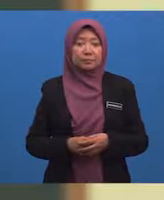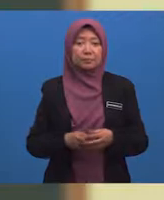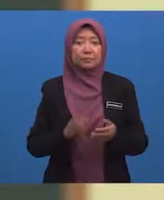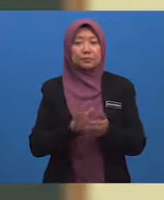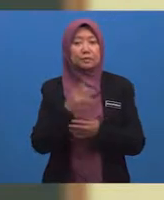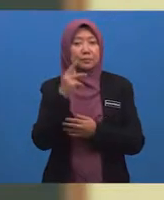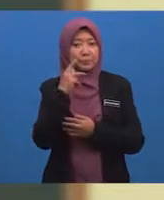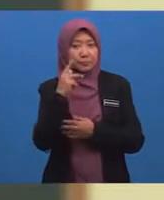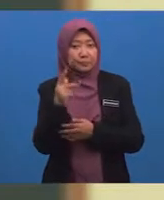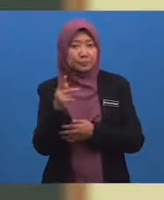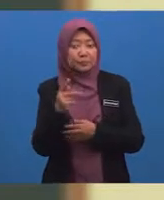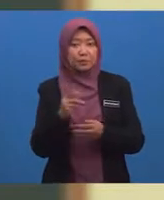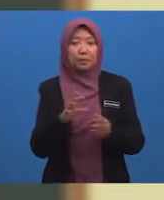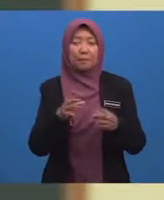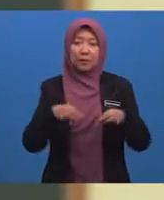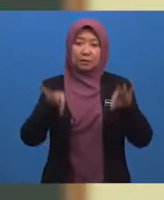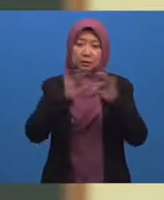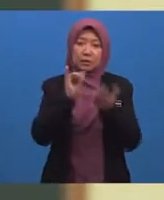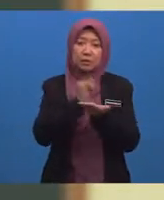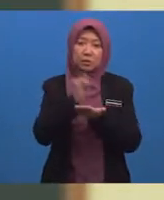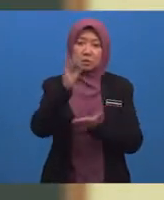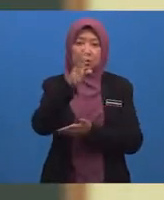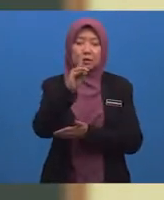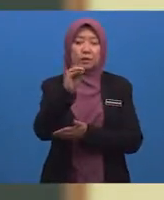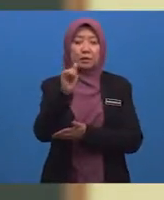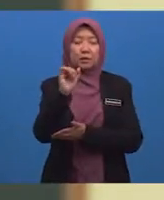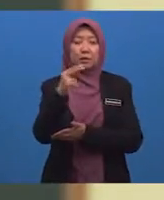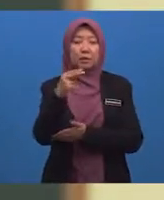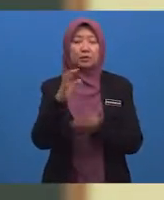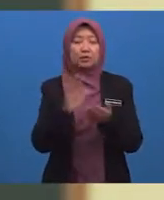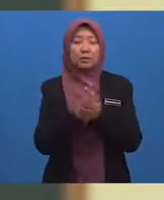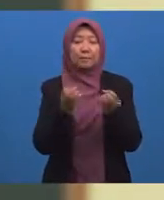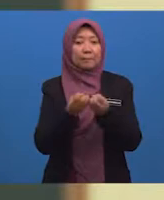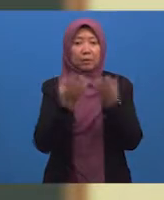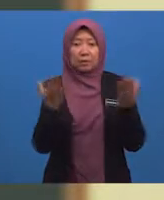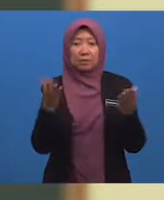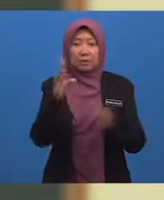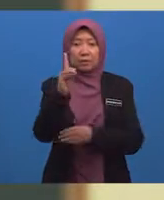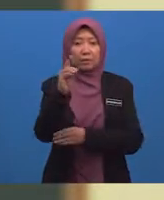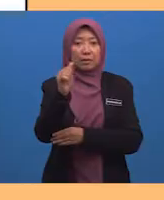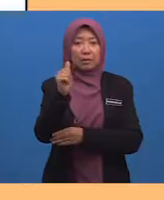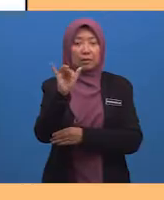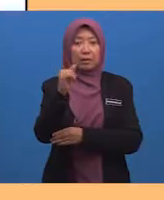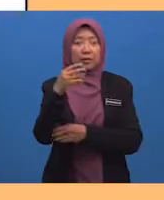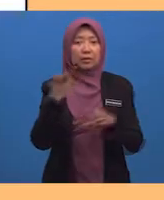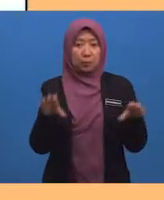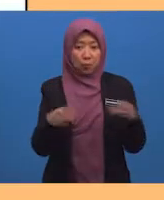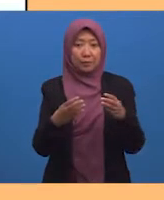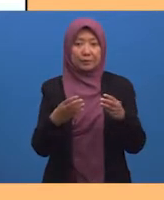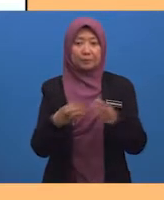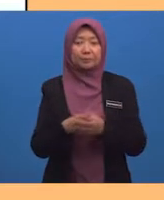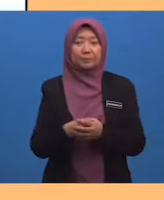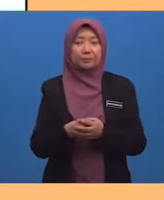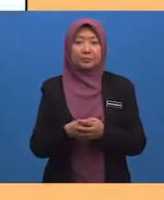Memandangkan pentingnya institusi dayah menyebabkan banyak dayah didirikan di Aceh. Antara dayah